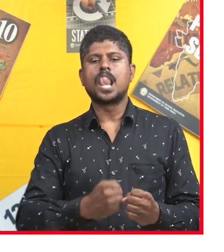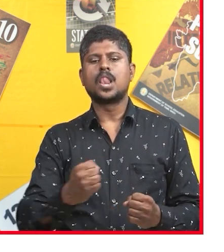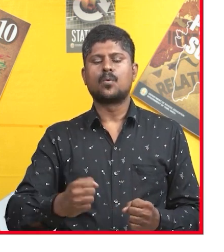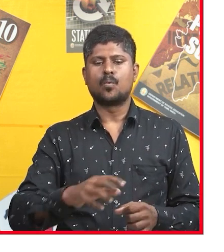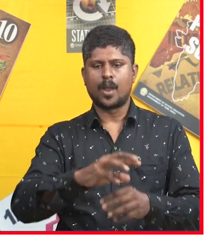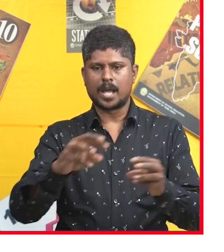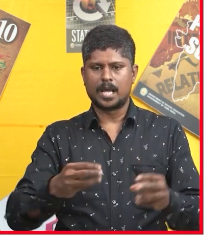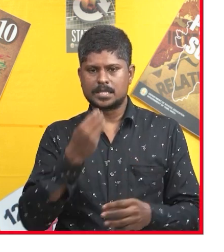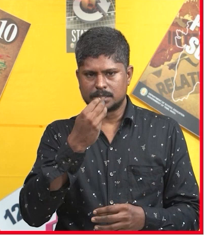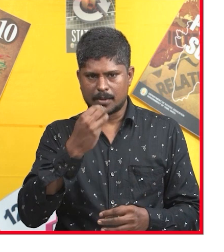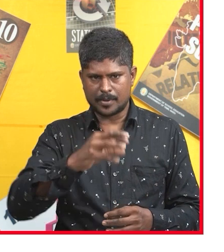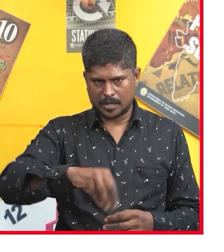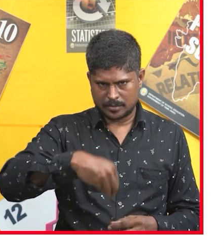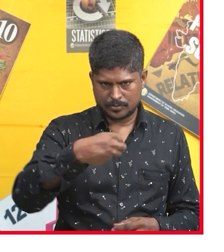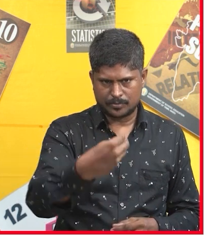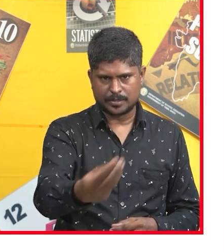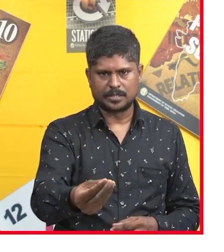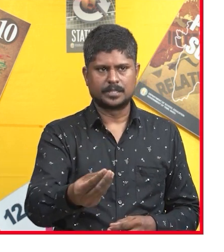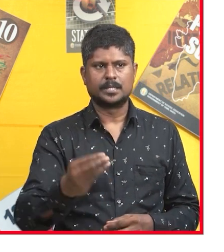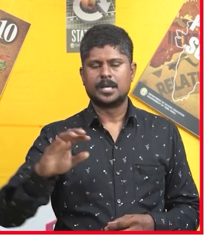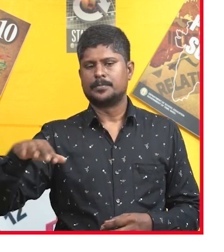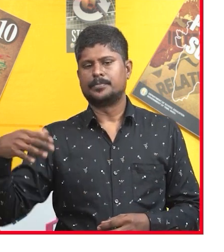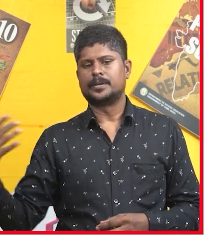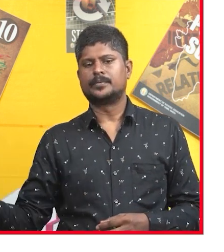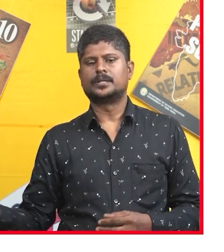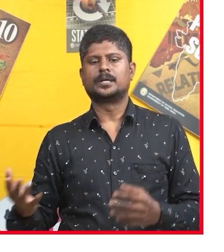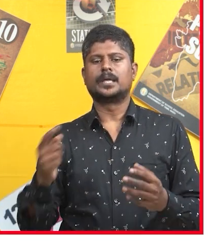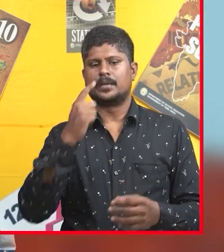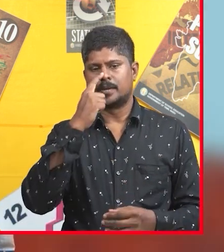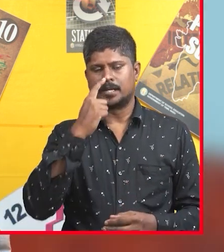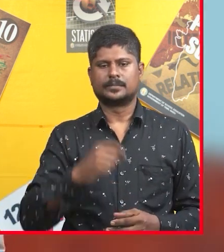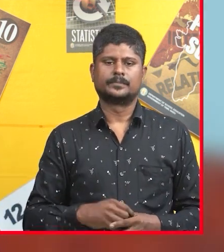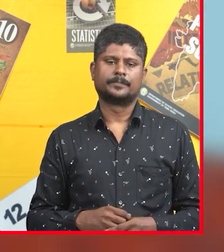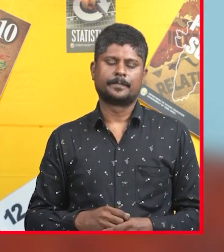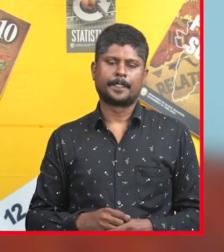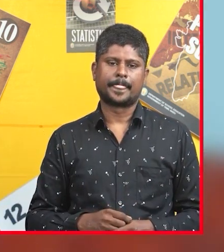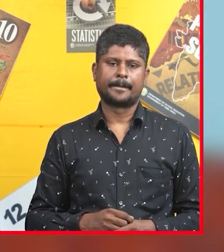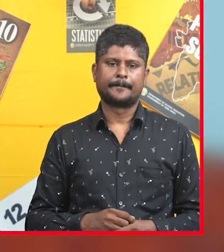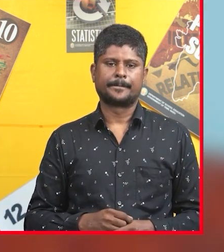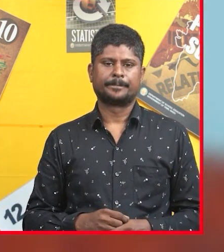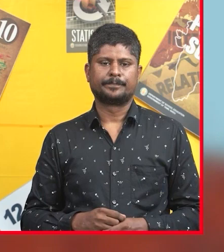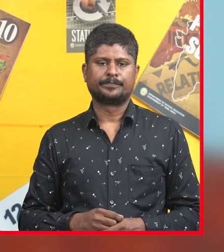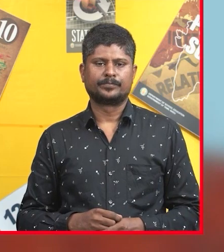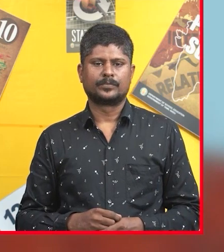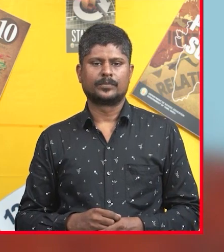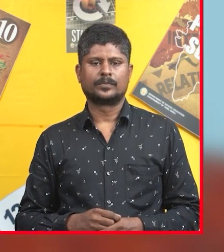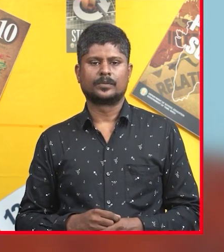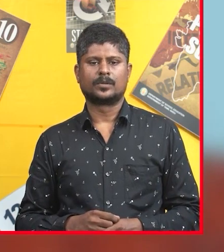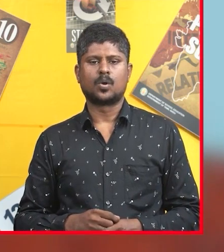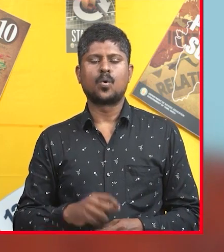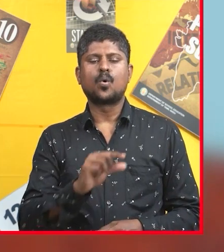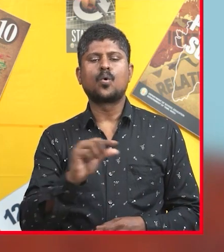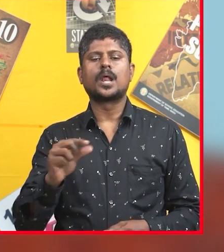திணை உரல்வாய் பெய்து சிறிது புறப்பட்டன்றோ இழல் அப்படிங்கிற பாடலை பாருங்க. குரல்